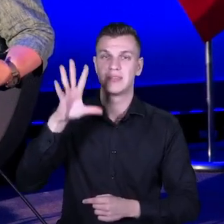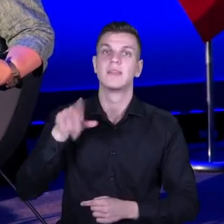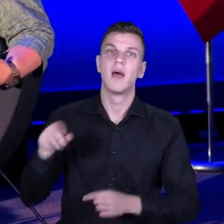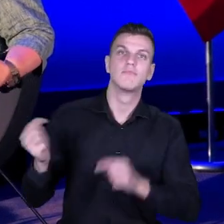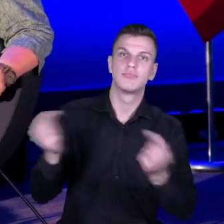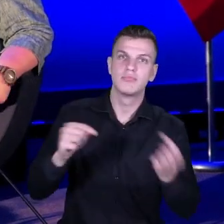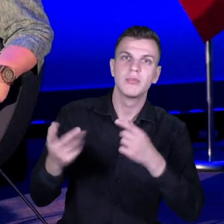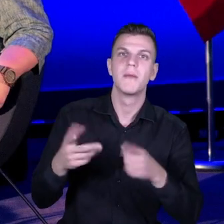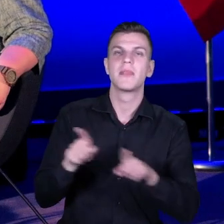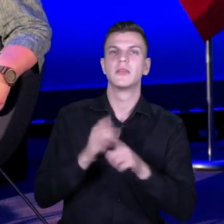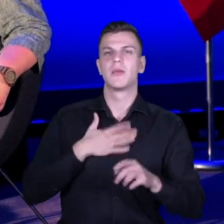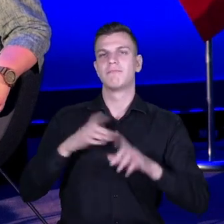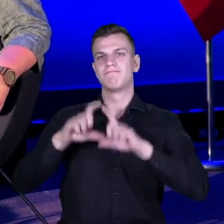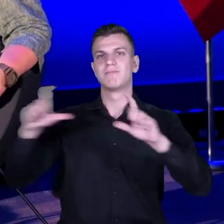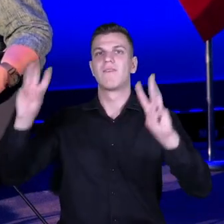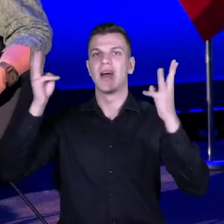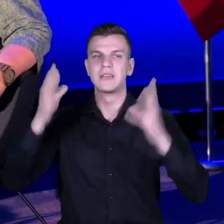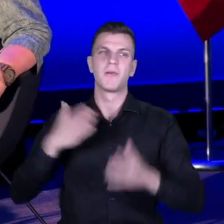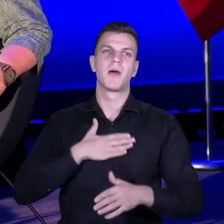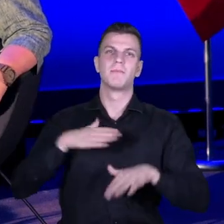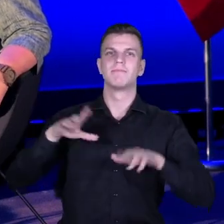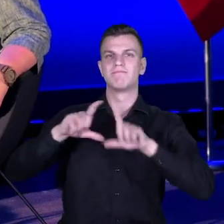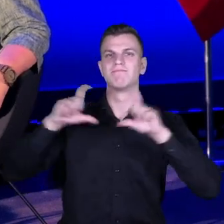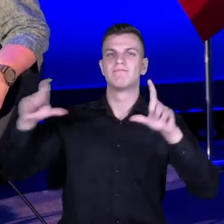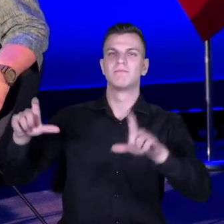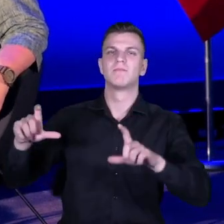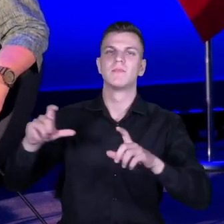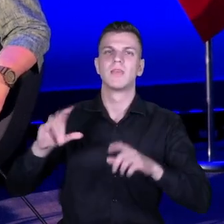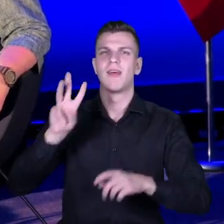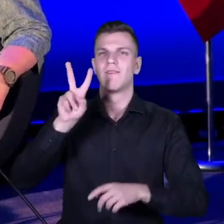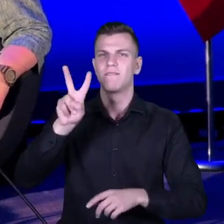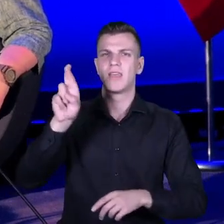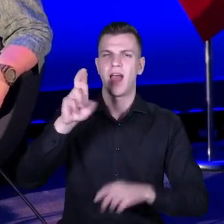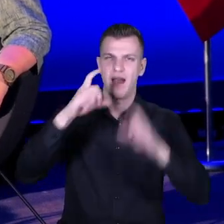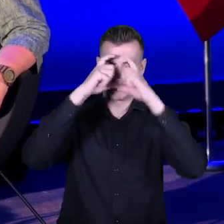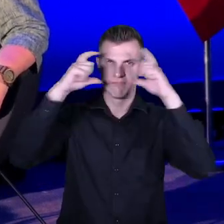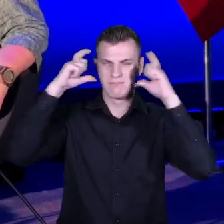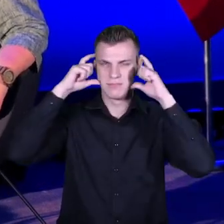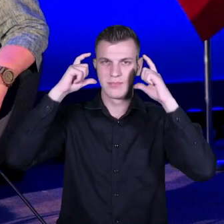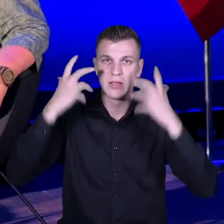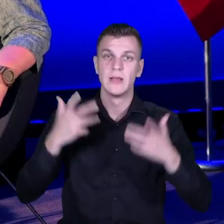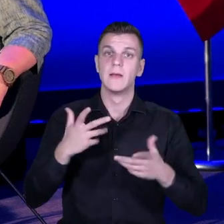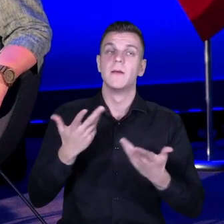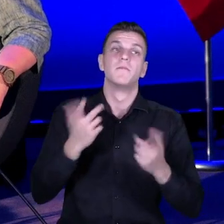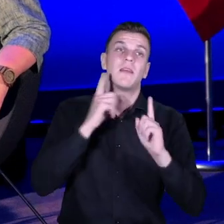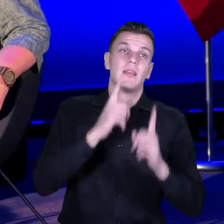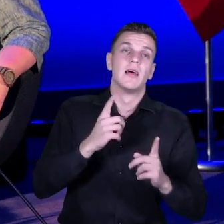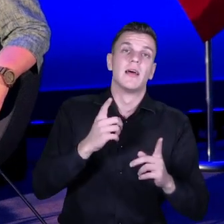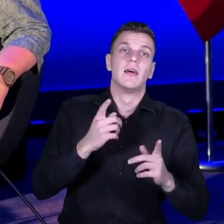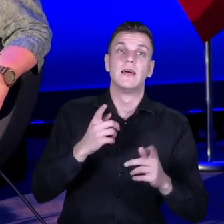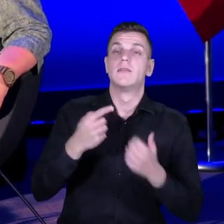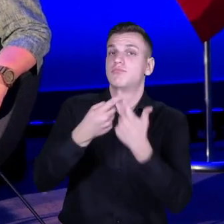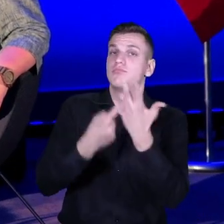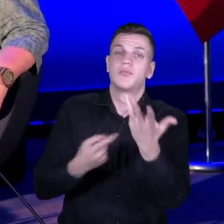również pracownię VR, mamy szereg rzeczy, natomiast nie do końca w szkole i w siatce godzin jest na to miejsce